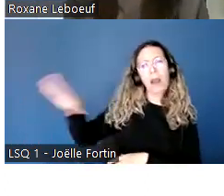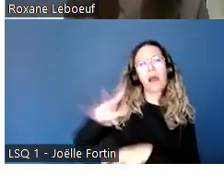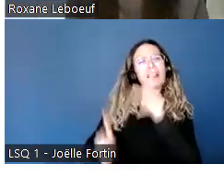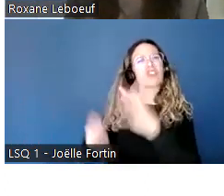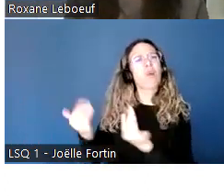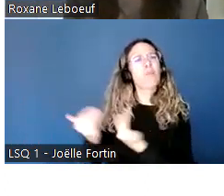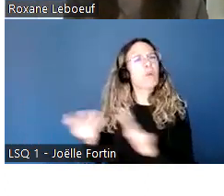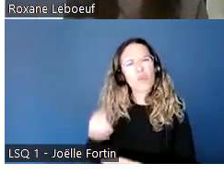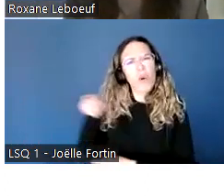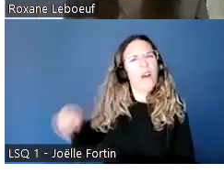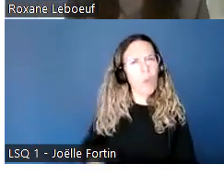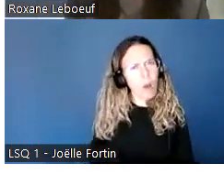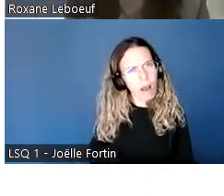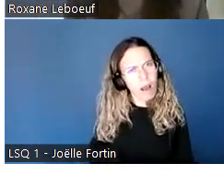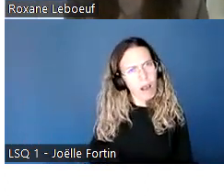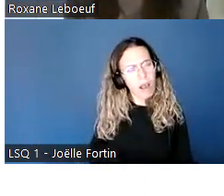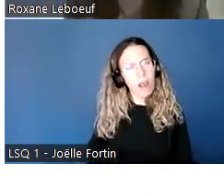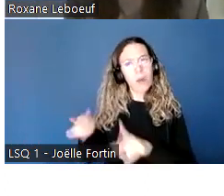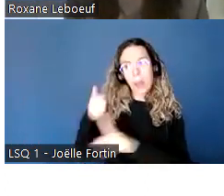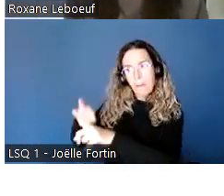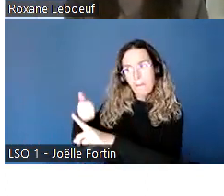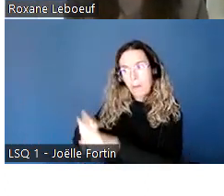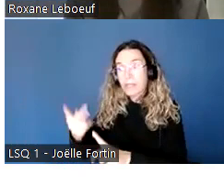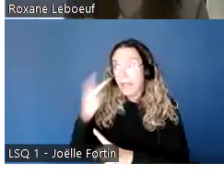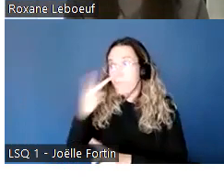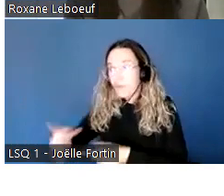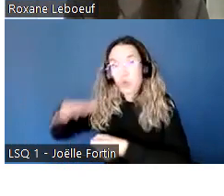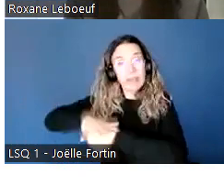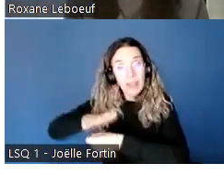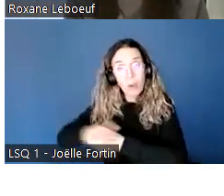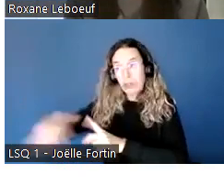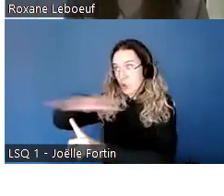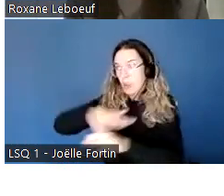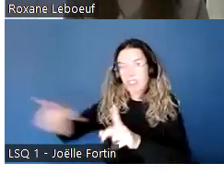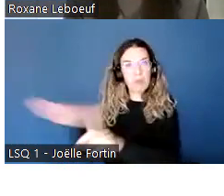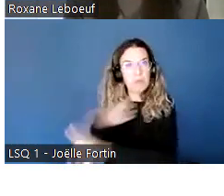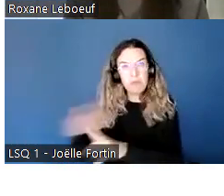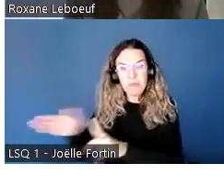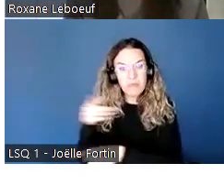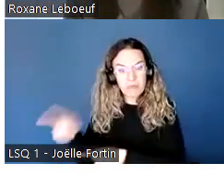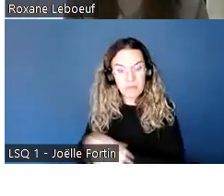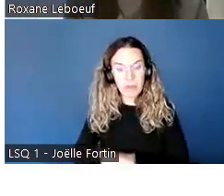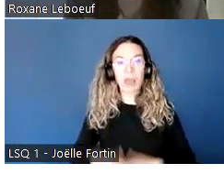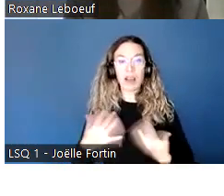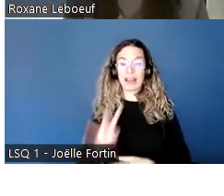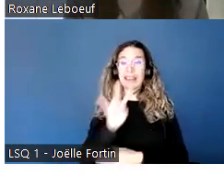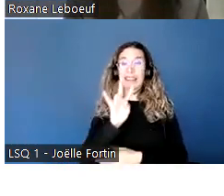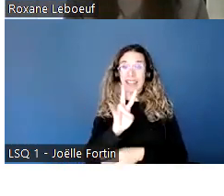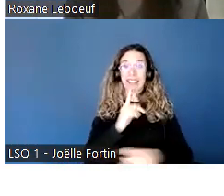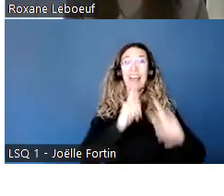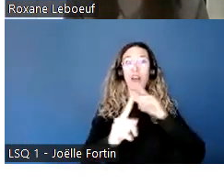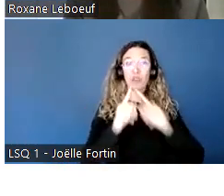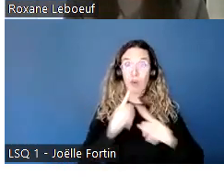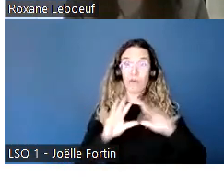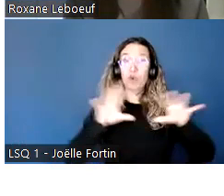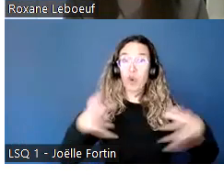gens. Et on travaille avec des gens qui ont été témoins de situations de maltraitance. Donc, ce qu'on a fait, c'est 7 entrevues de groupe qui nous